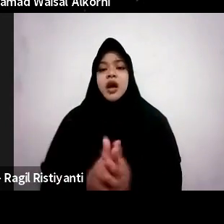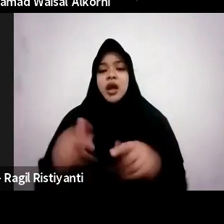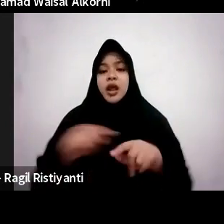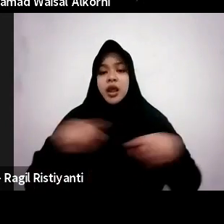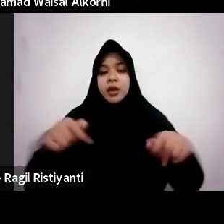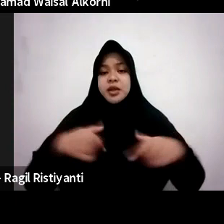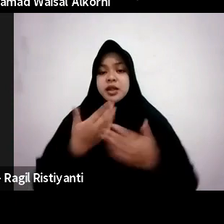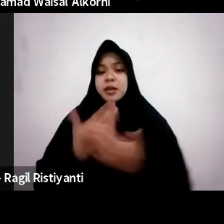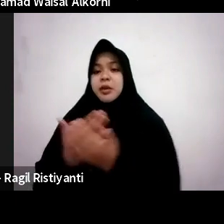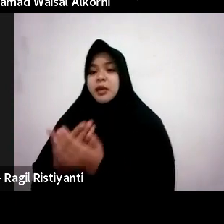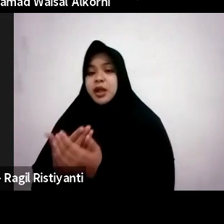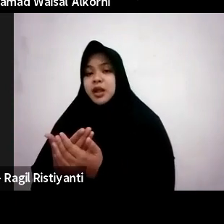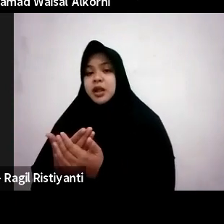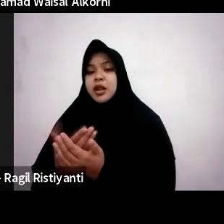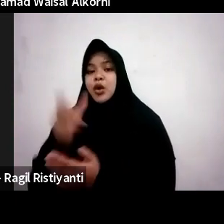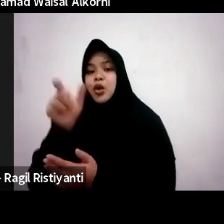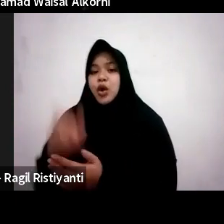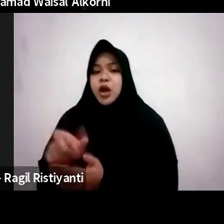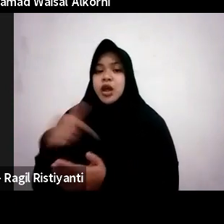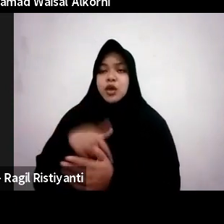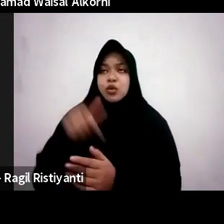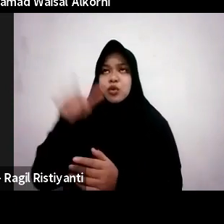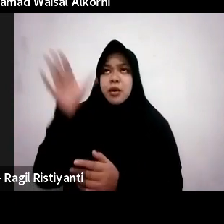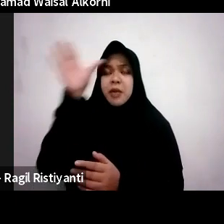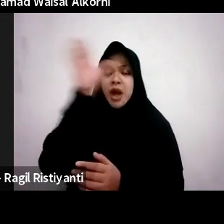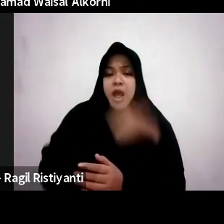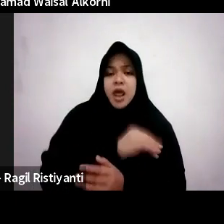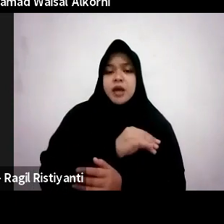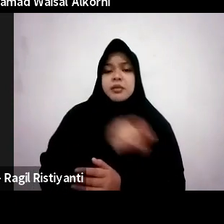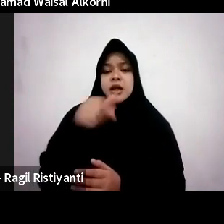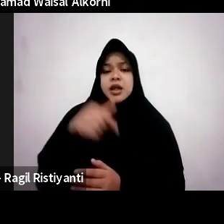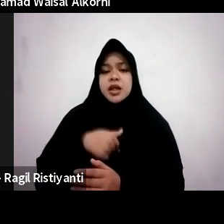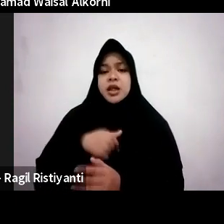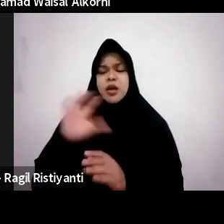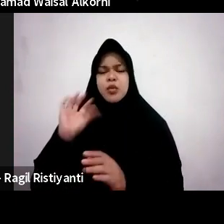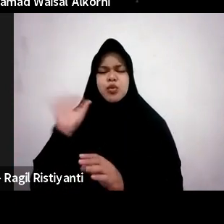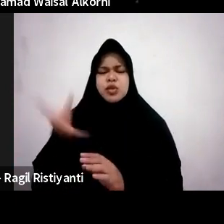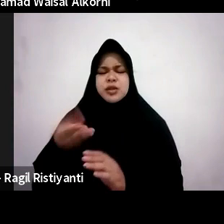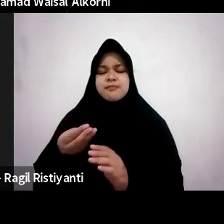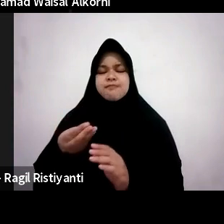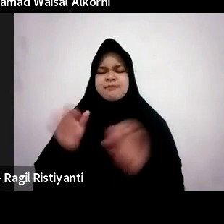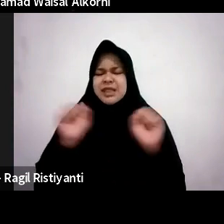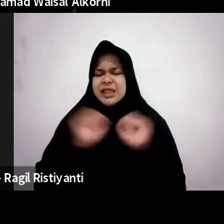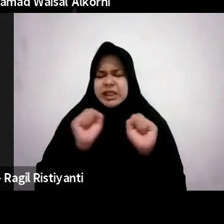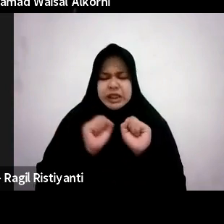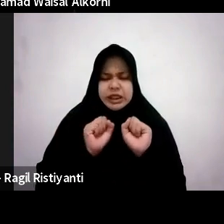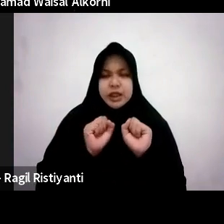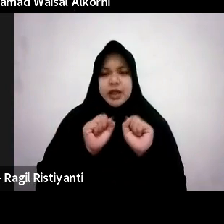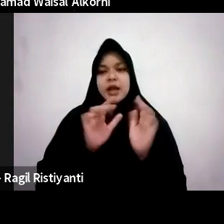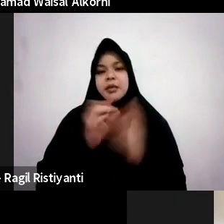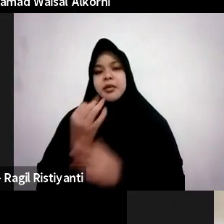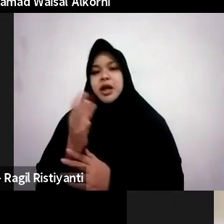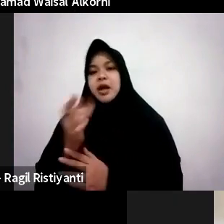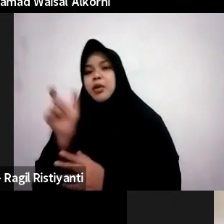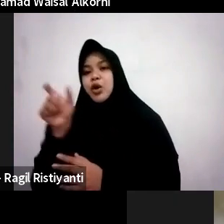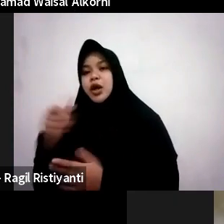for help karena memang Kondisinya sudah malam dan pada saat itu musim dingin yang sangat hebat beberapa orang Ketika saya